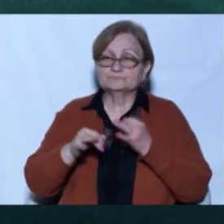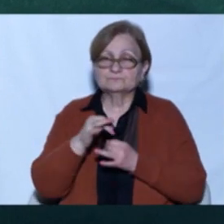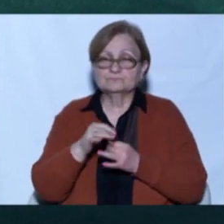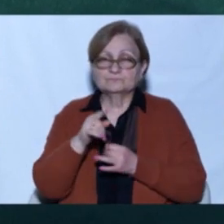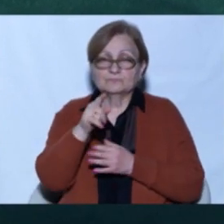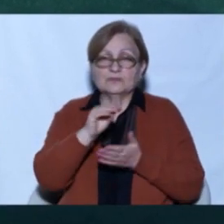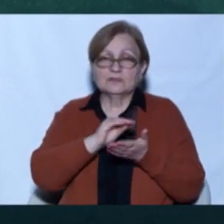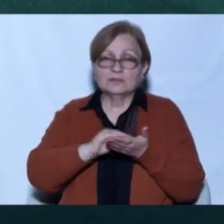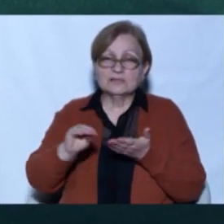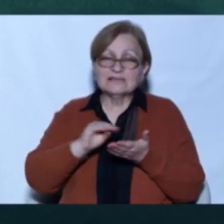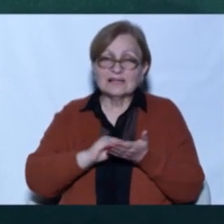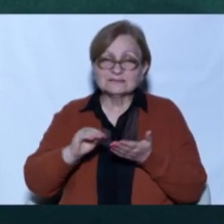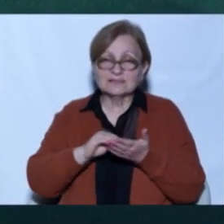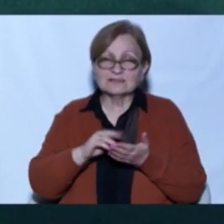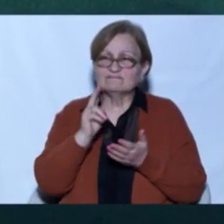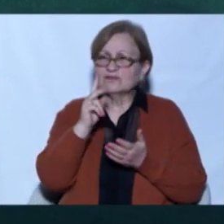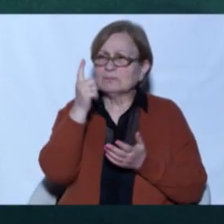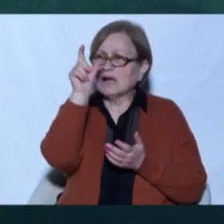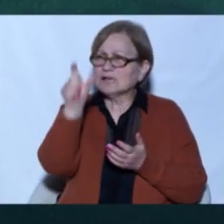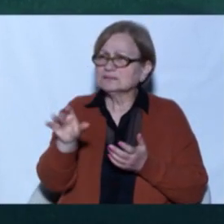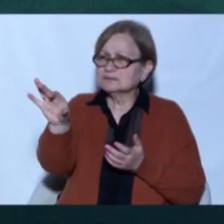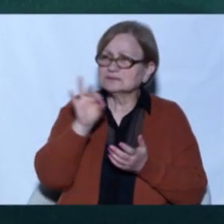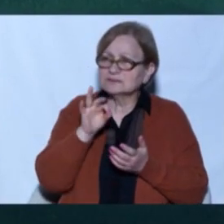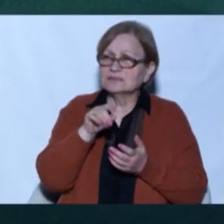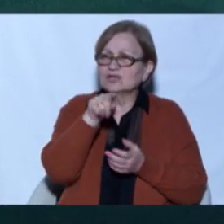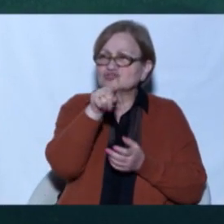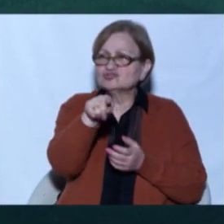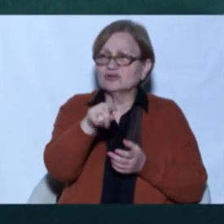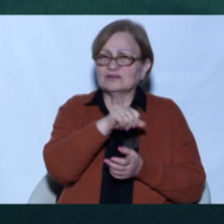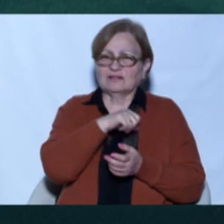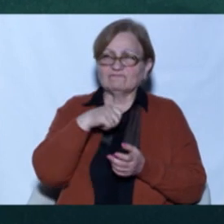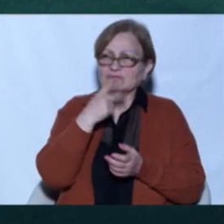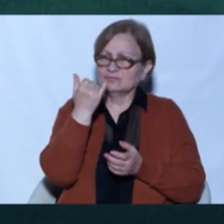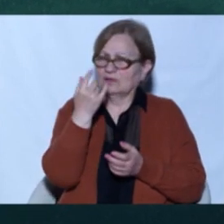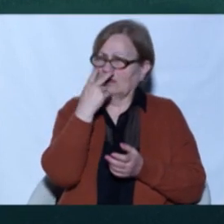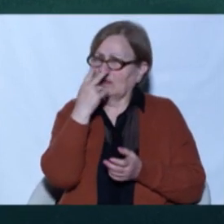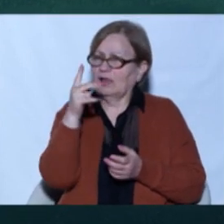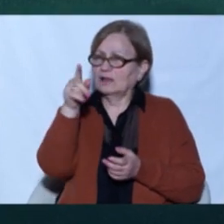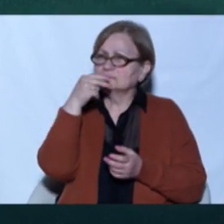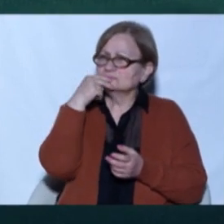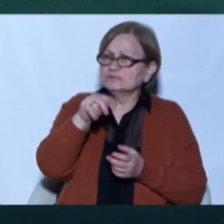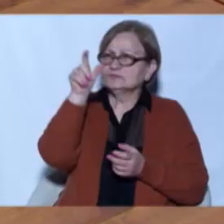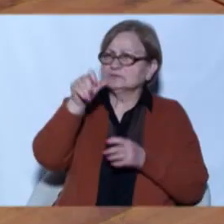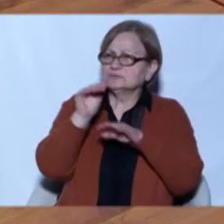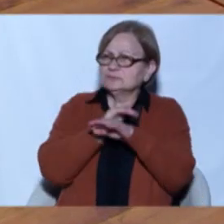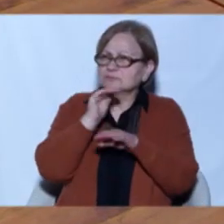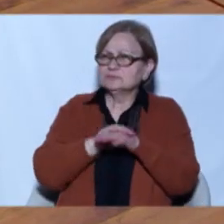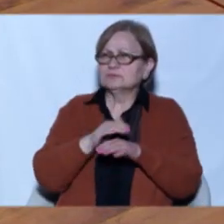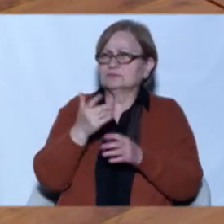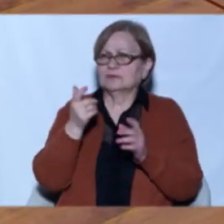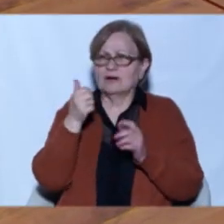დაწერე ისეთ ადამიანზე, რომელსაც შენი დროის გმირად მიიჩნევ და აუცილებლად